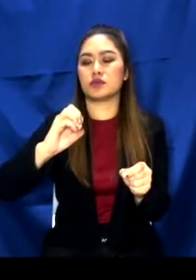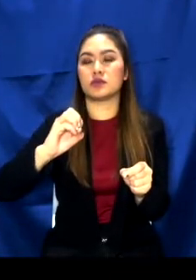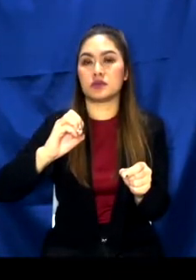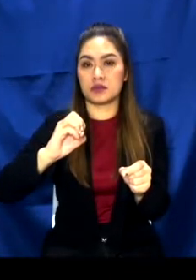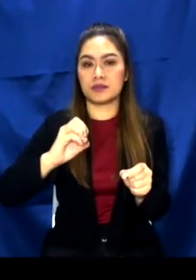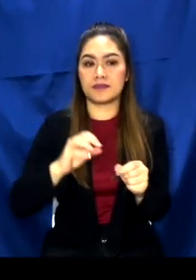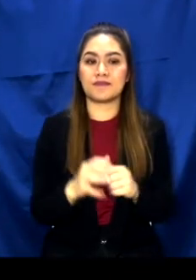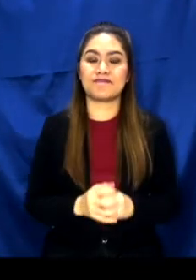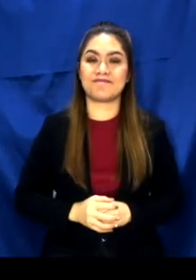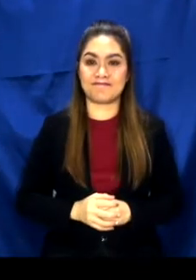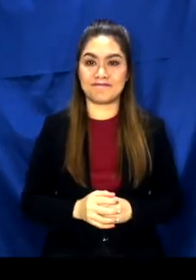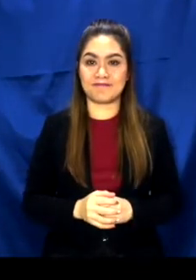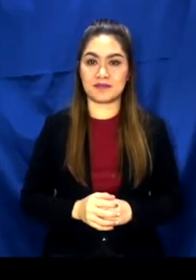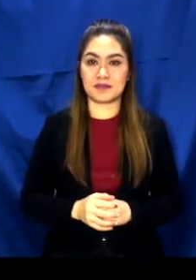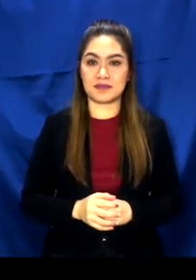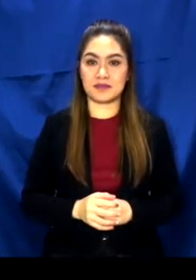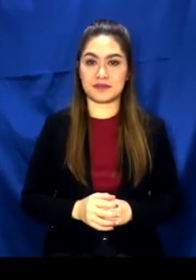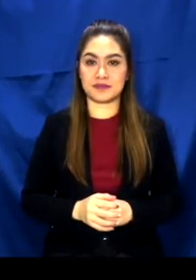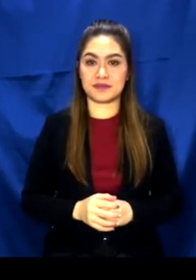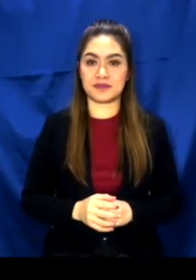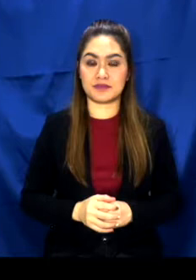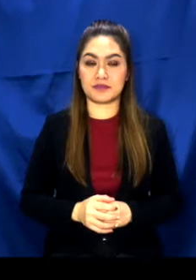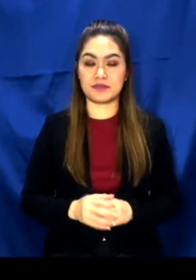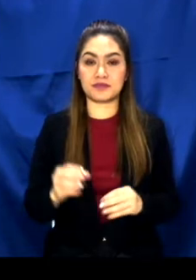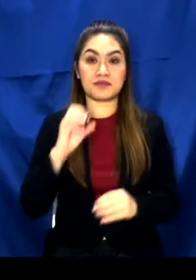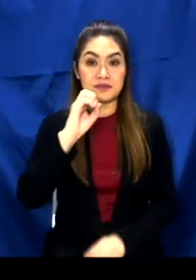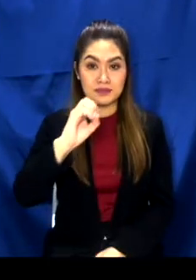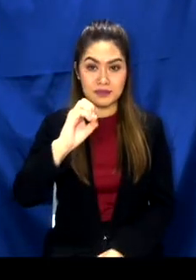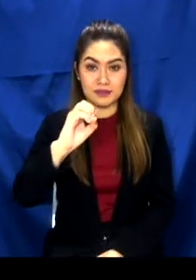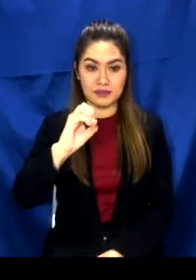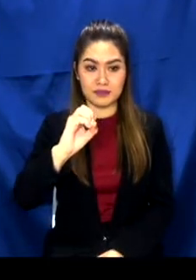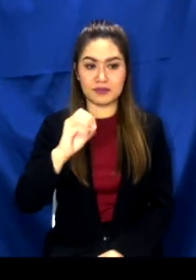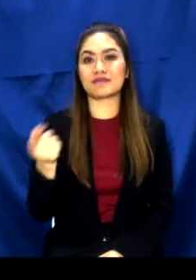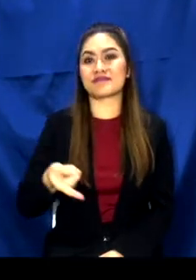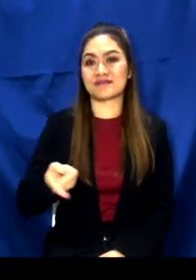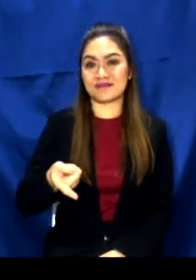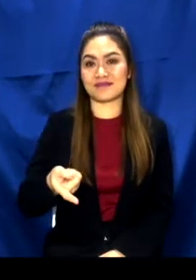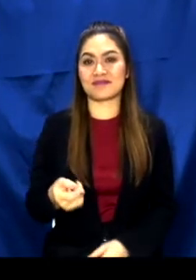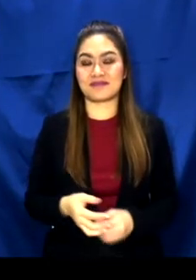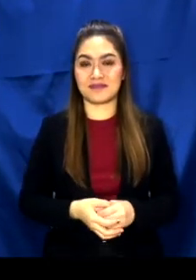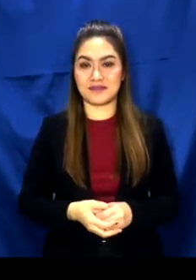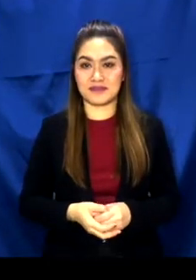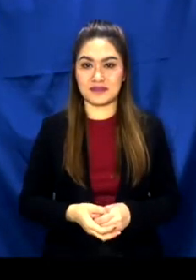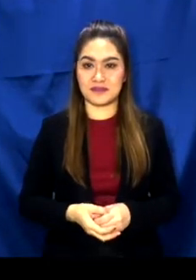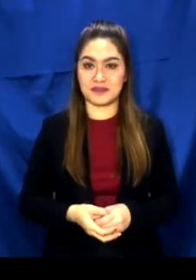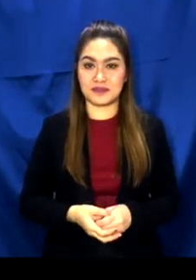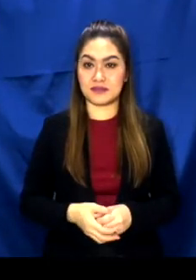กดไม่พอใส่ศูนย์ไปใช่ไหมคะมันก็กลับมาเหมือนเดิมและช่องไฟเท่าเดิม